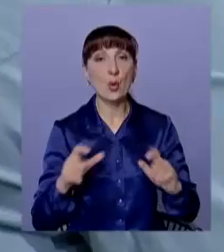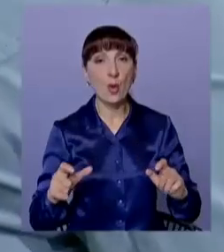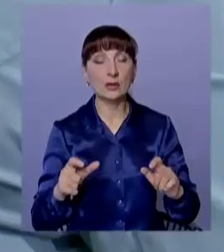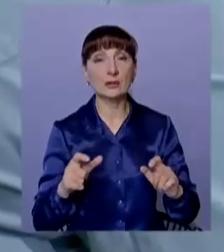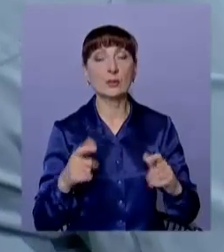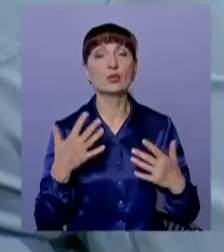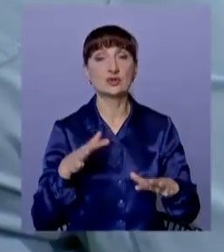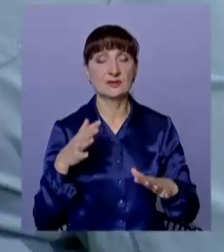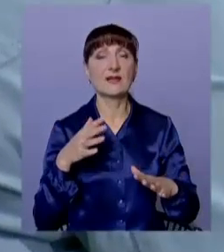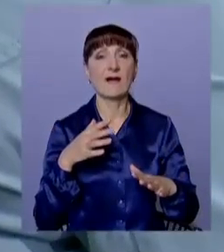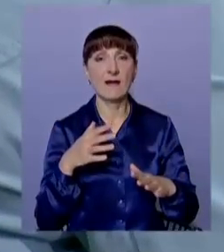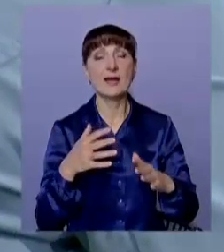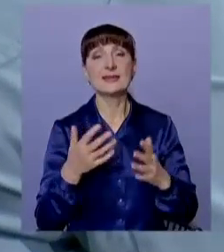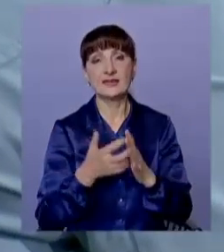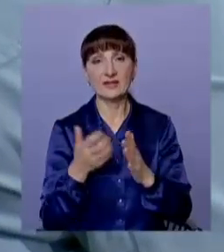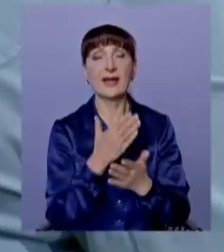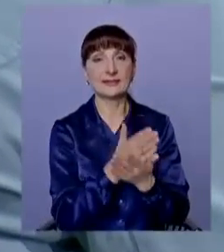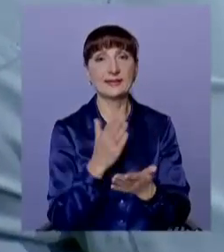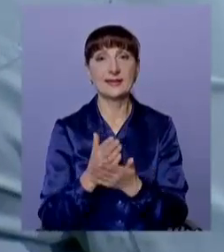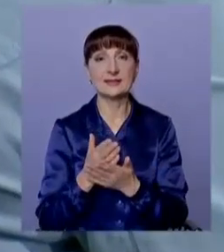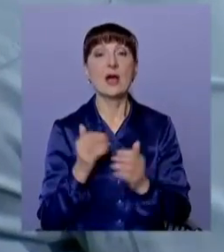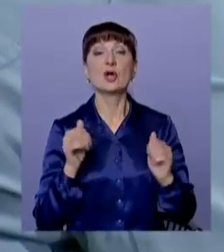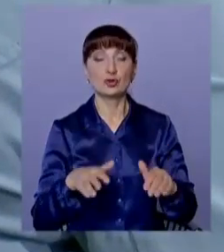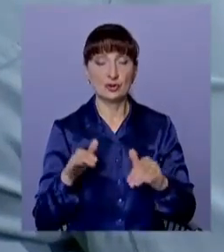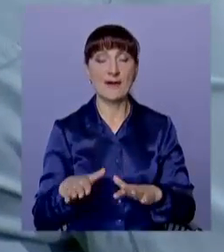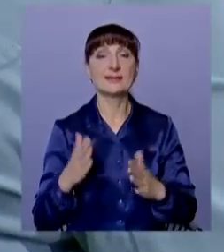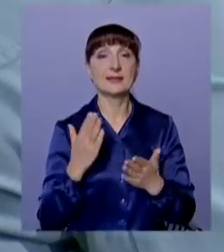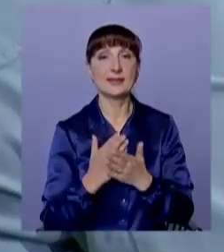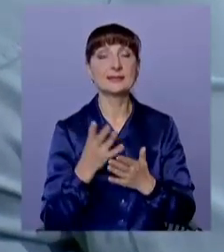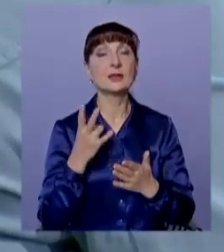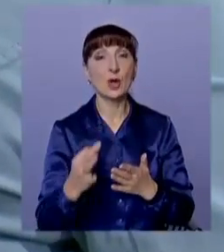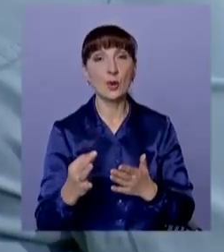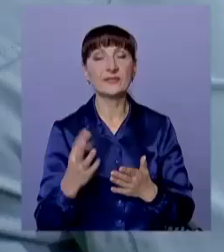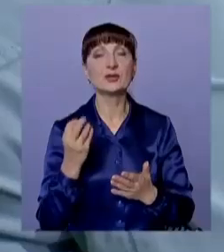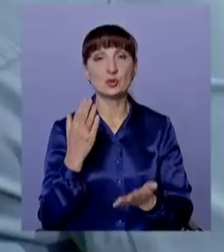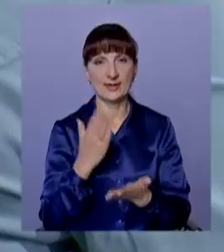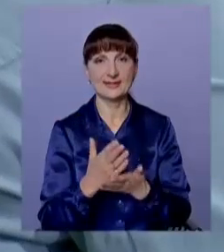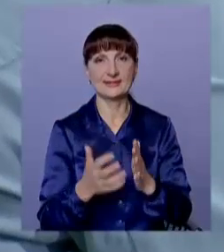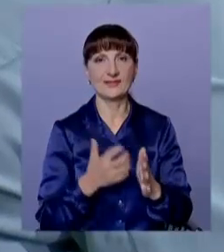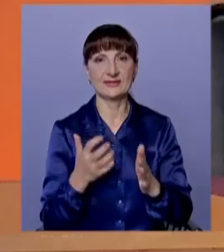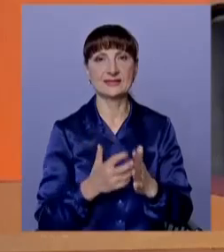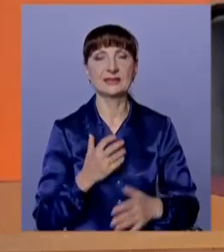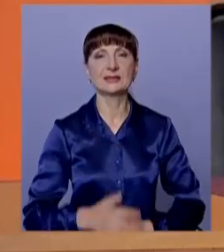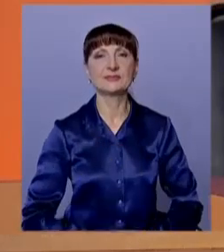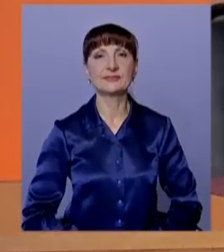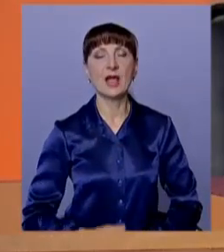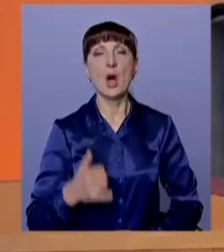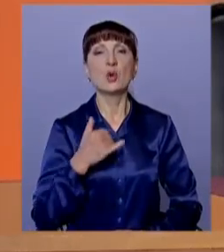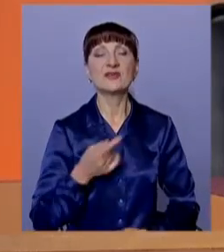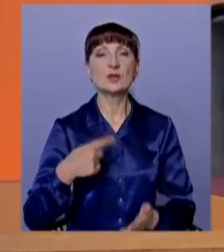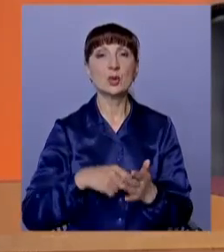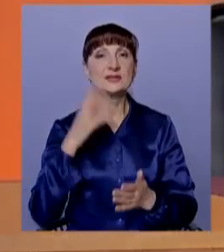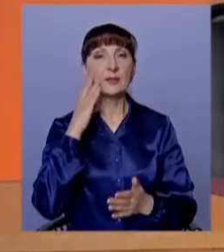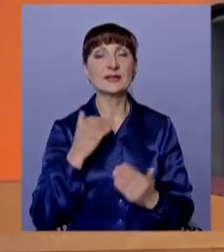упомянули, да, есть определенный дефицит, который, разумеется, решается, но он еще чувствуется. Да. У нас в городе